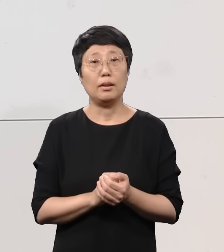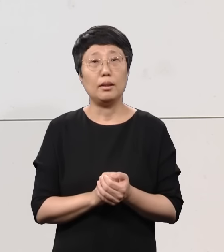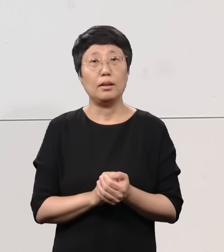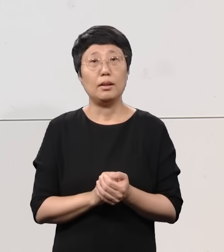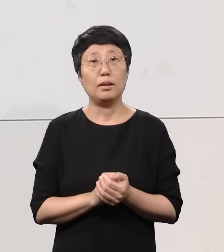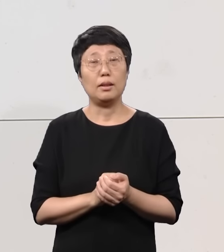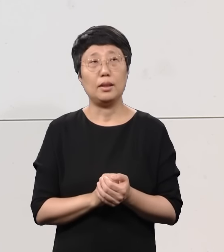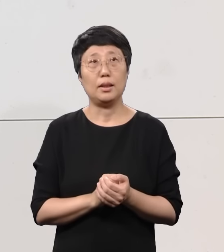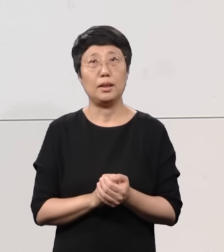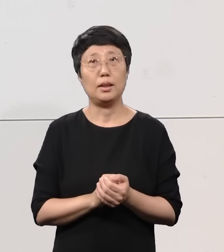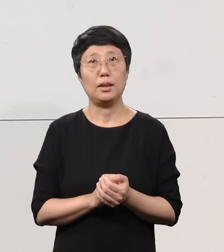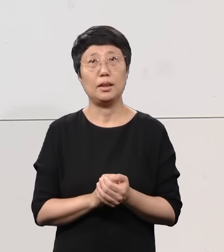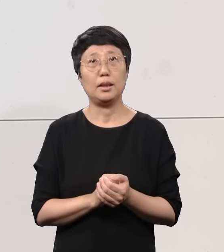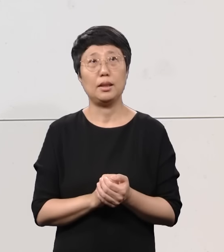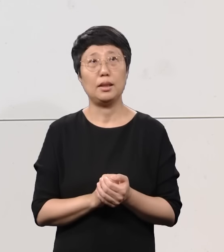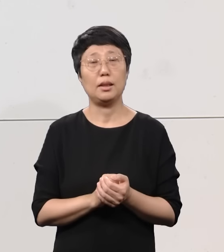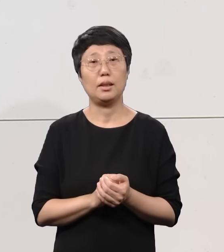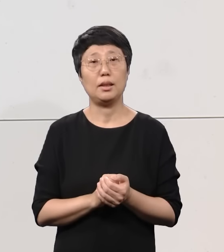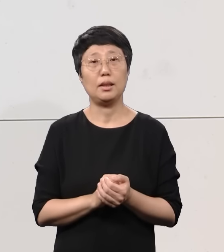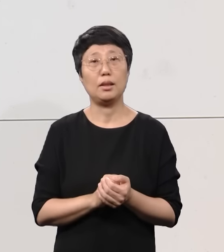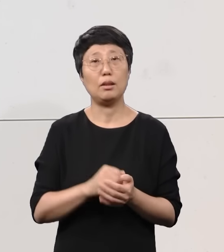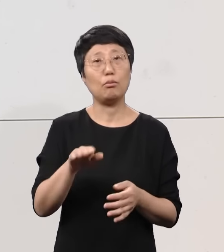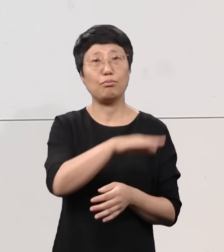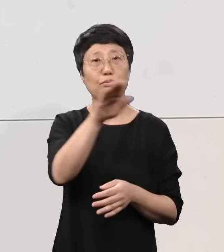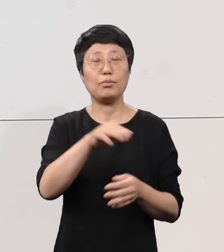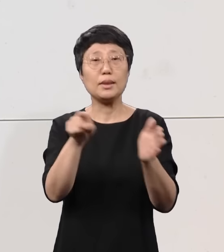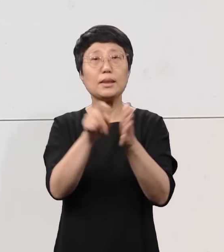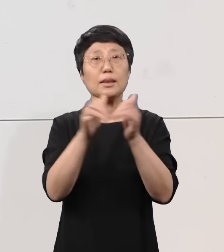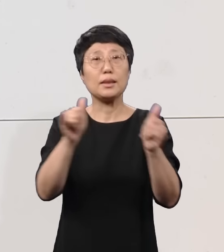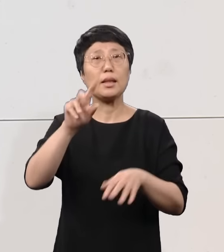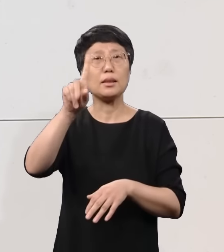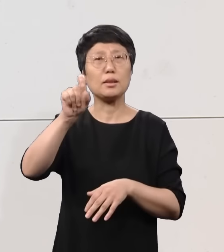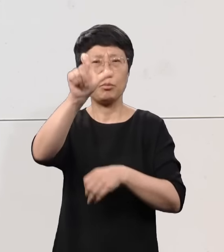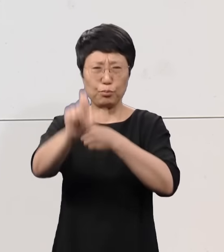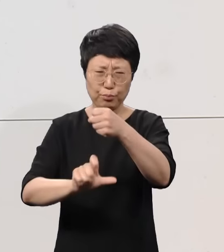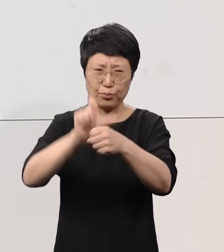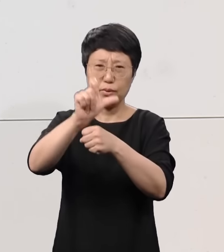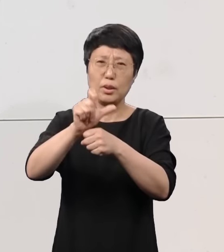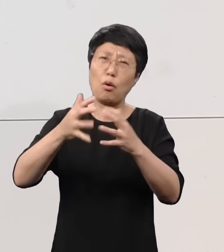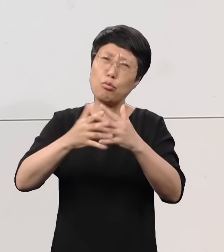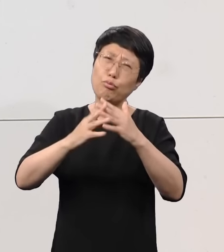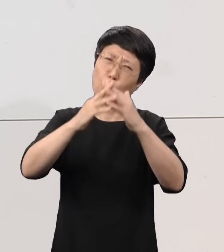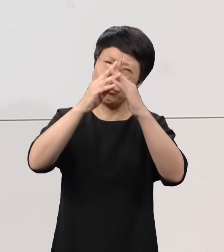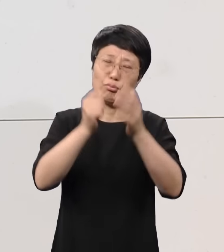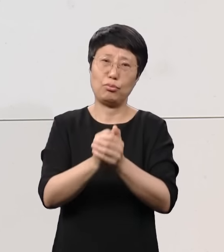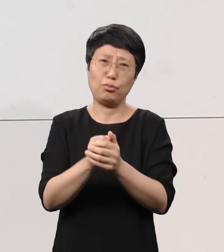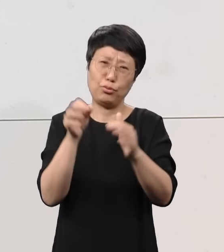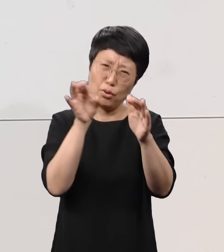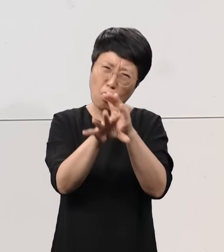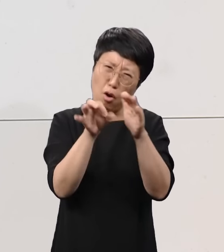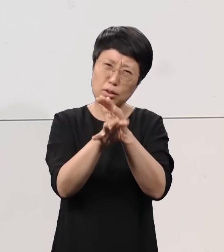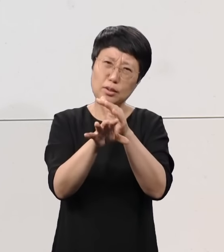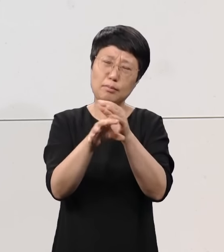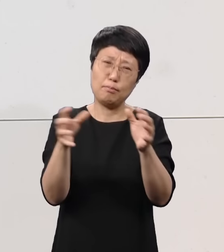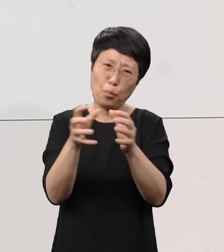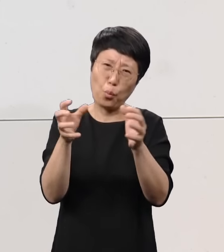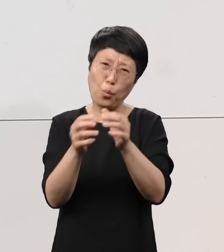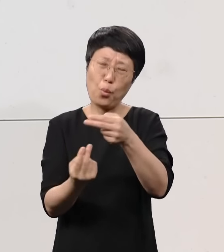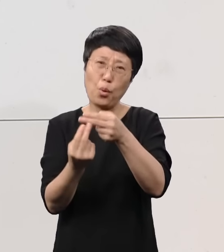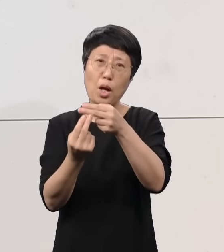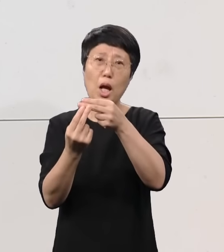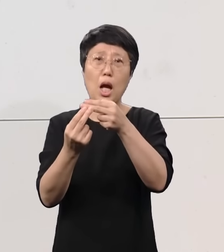저는 우리 신자들이 15년 동안 건축 헌금을 내고 아직도 성당을 짓고